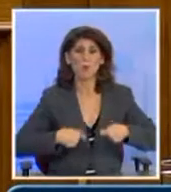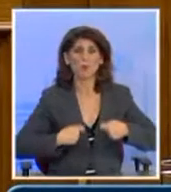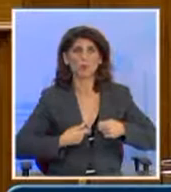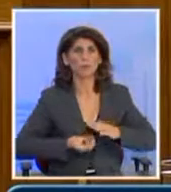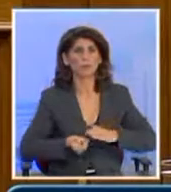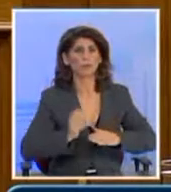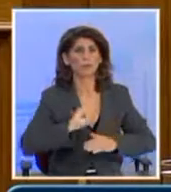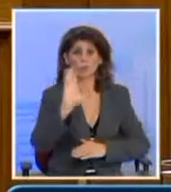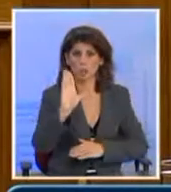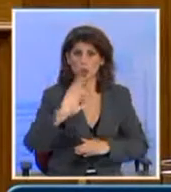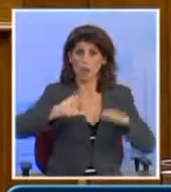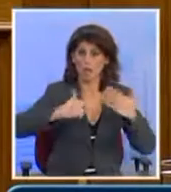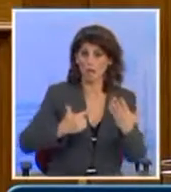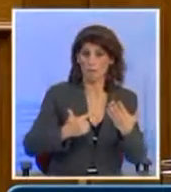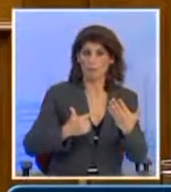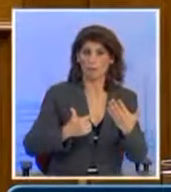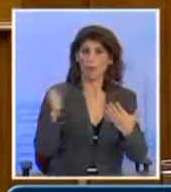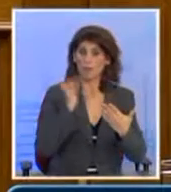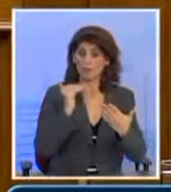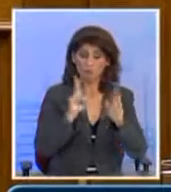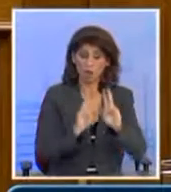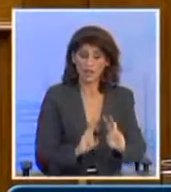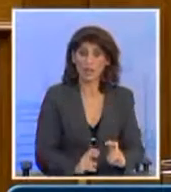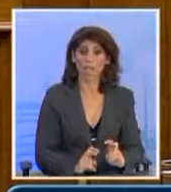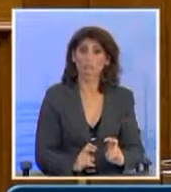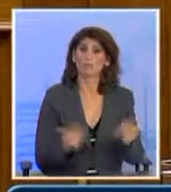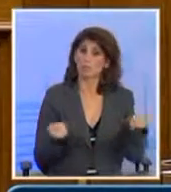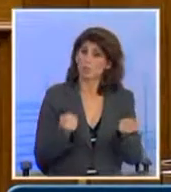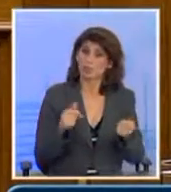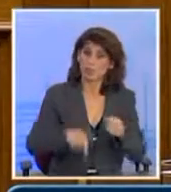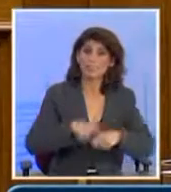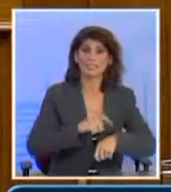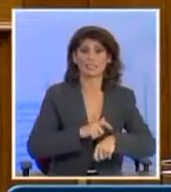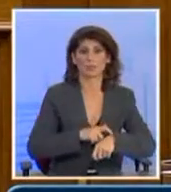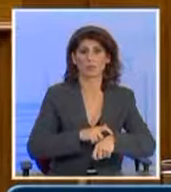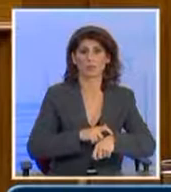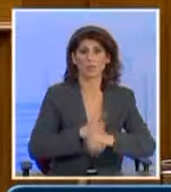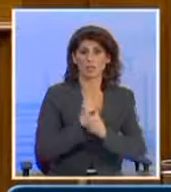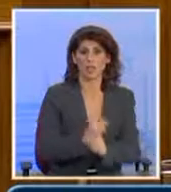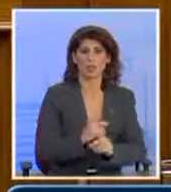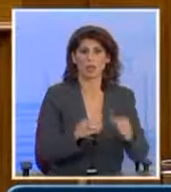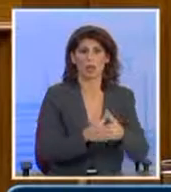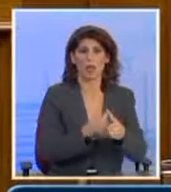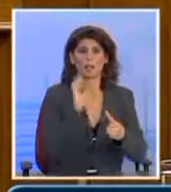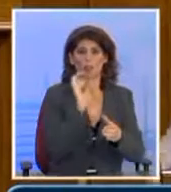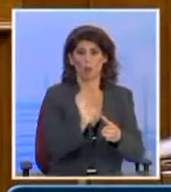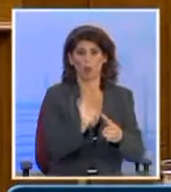εξωτερικό. Έβδομον, η επιτάχυνση όλων των ελέγχων που πραγματοποιούνται αυτή τη στιγμή σε ειδικές ομάδες